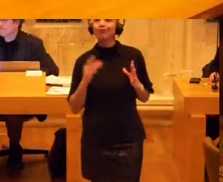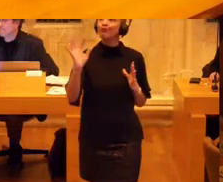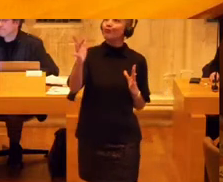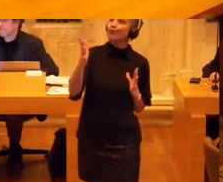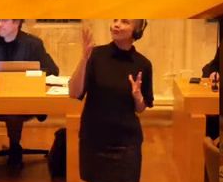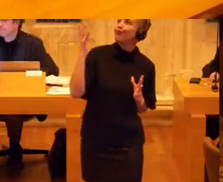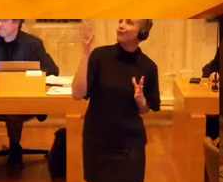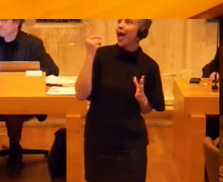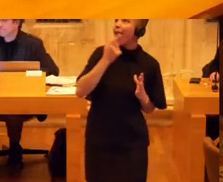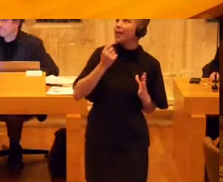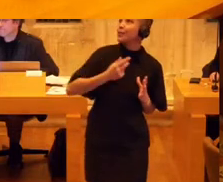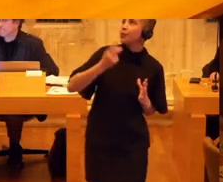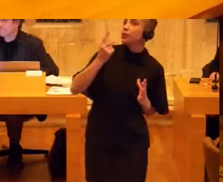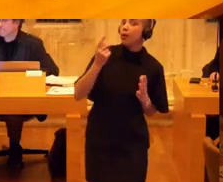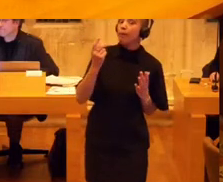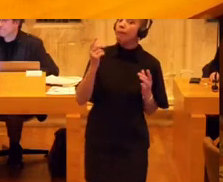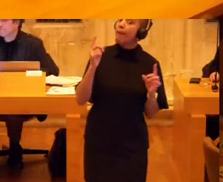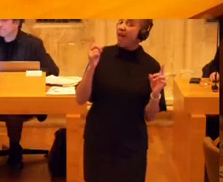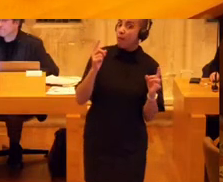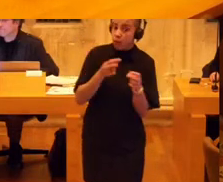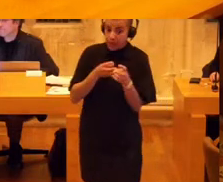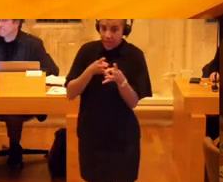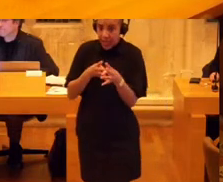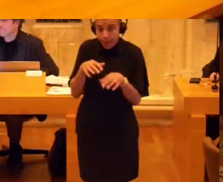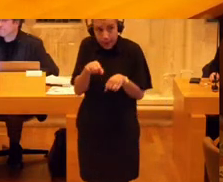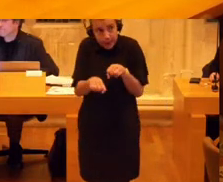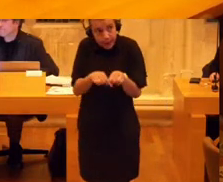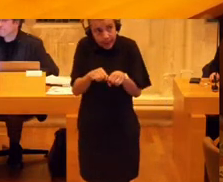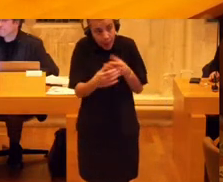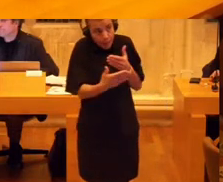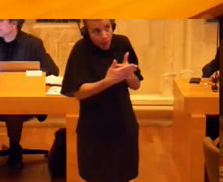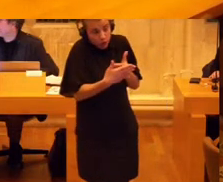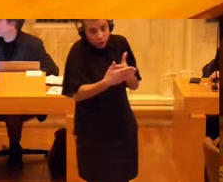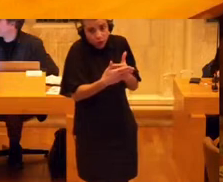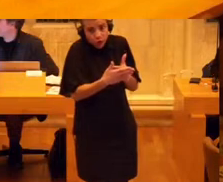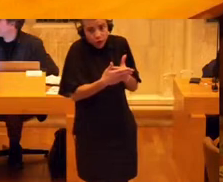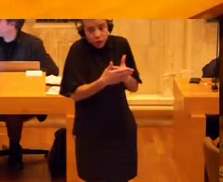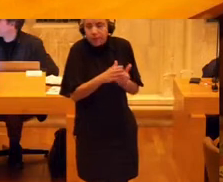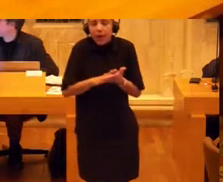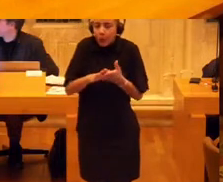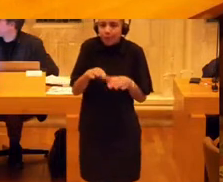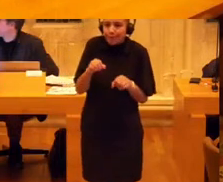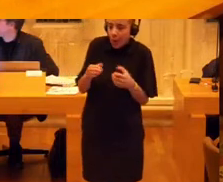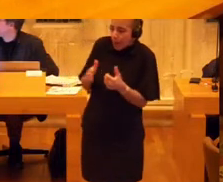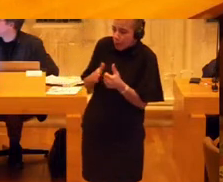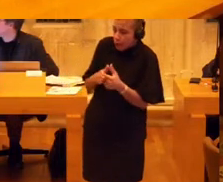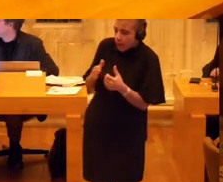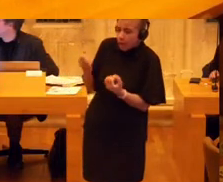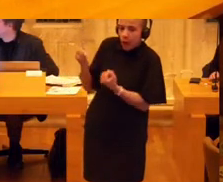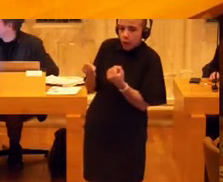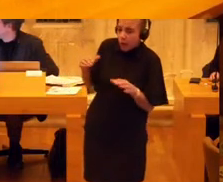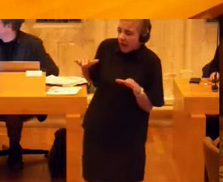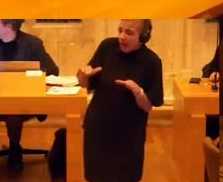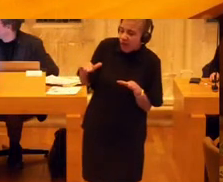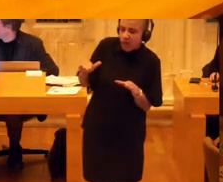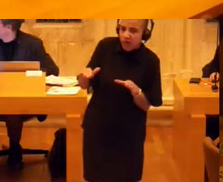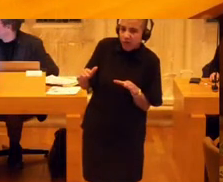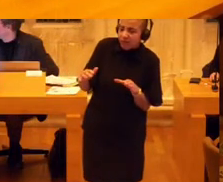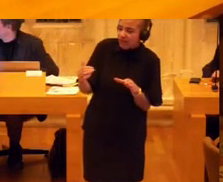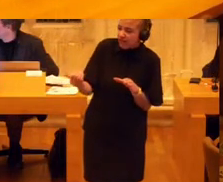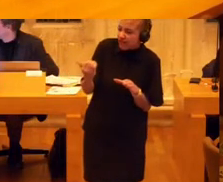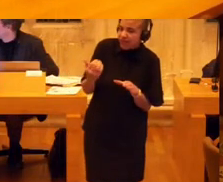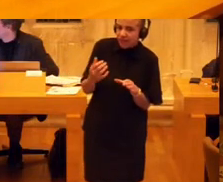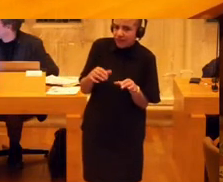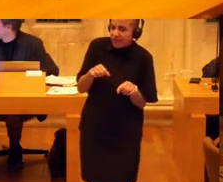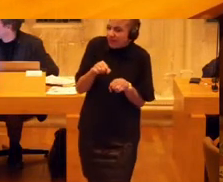moins confortable pour le cycliste qui serait en proximité immédiate de la circulation automobile. Et de l'autre côté,